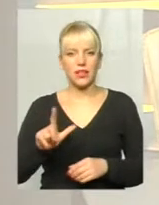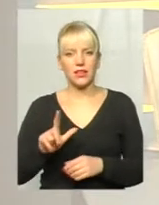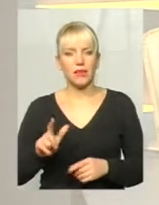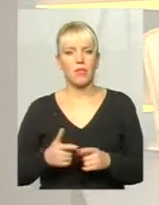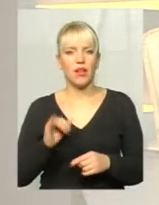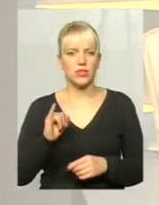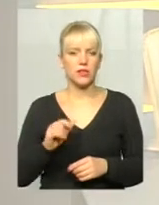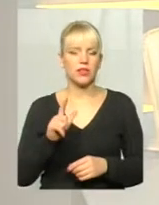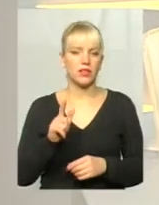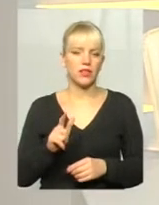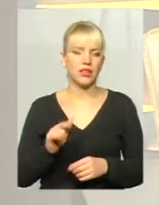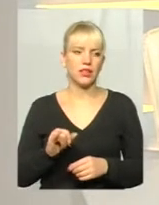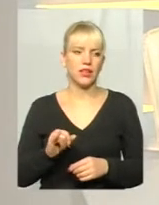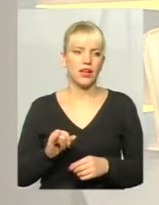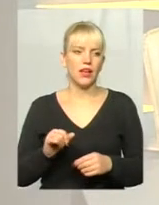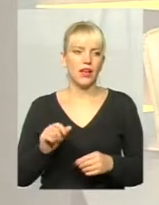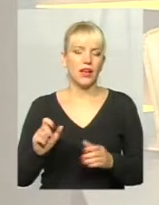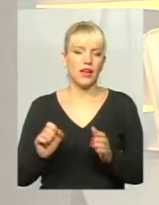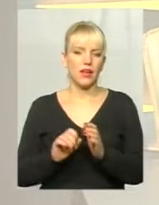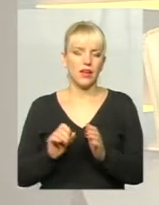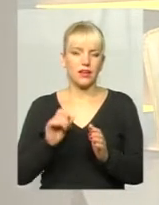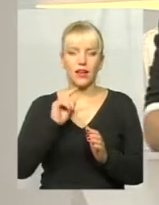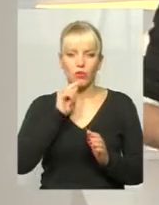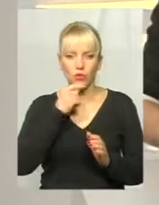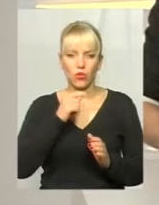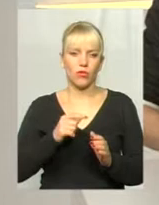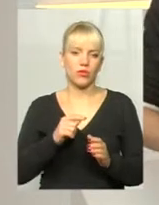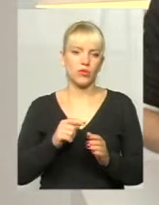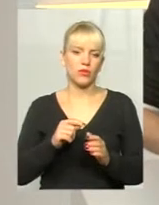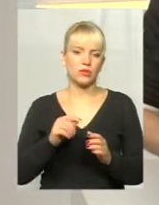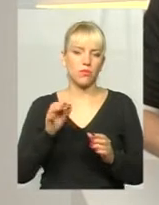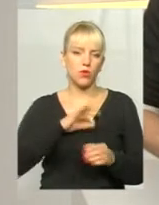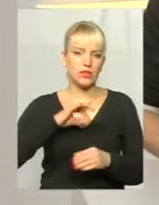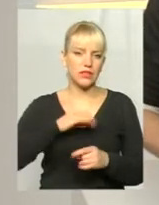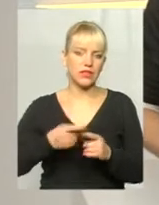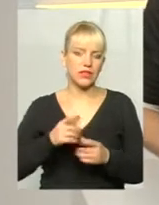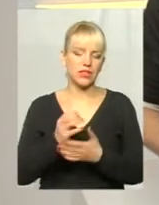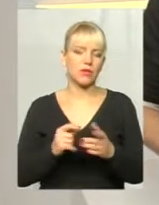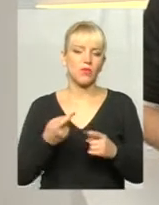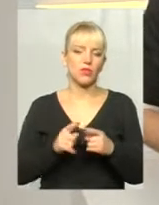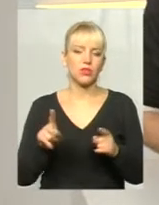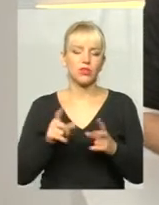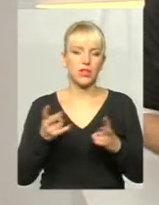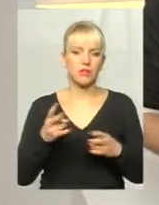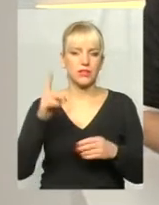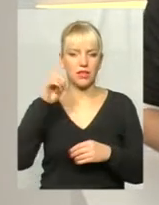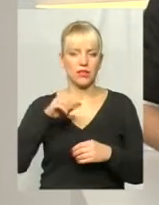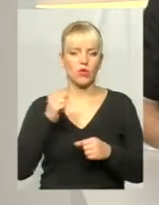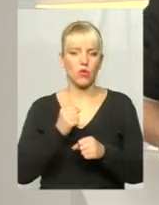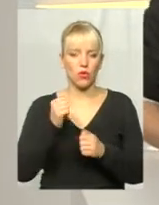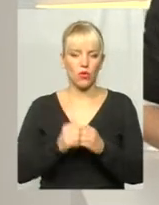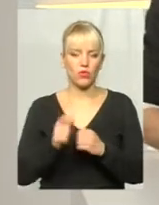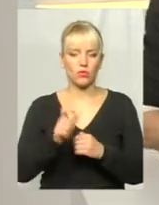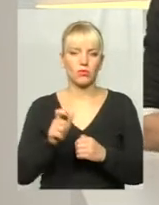економно споживати цей ресурс. Про те, що варто знати кожному споживачеві, на